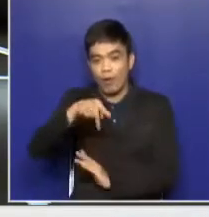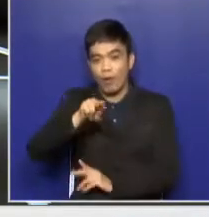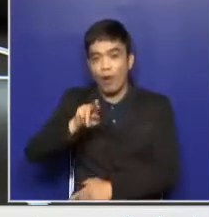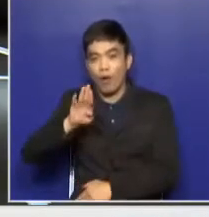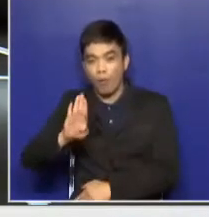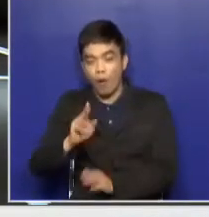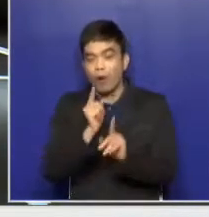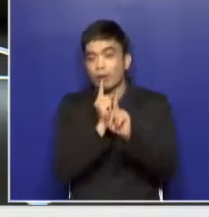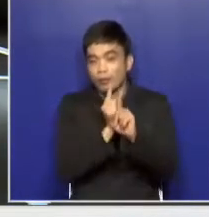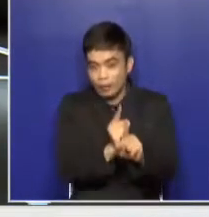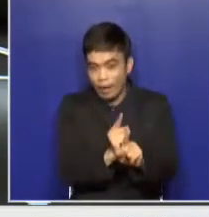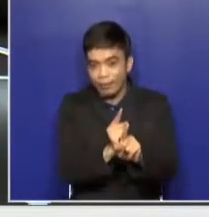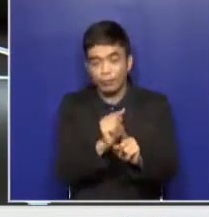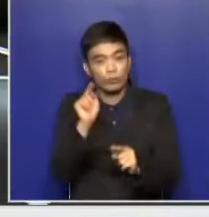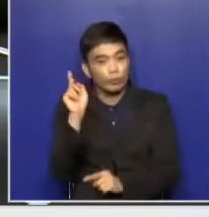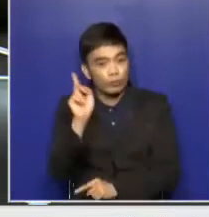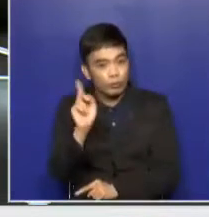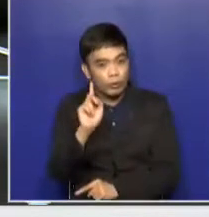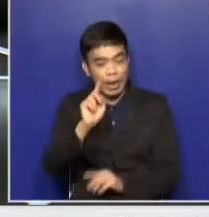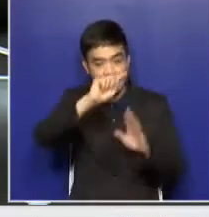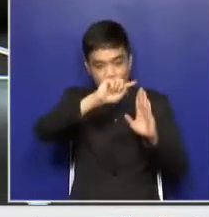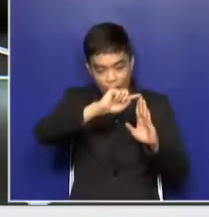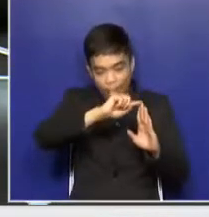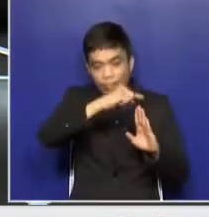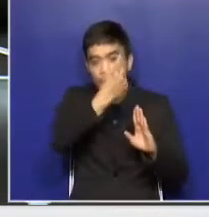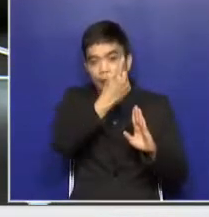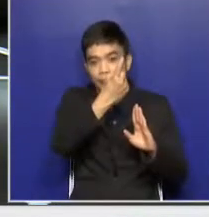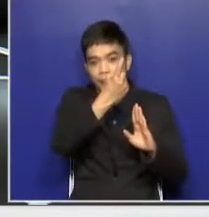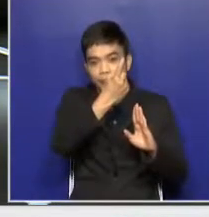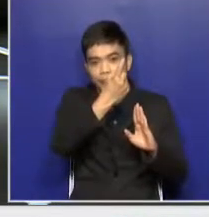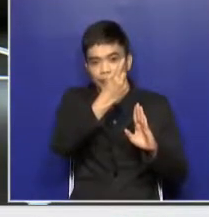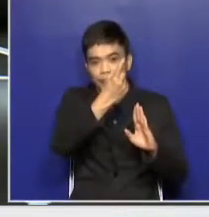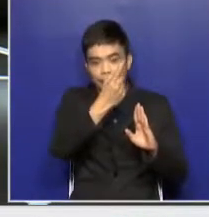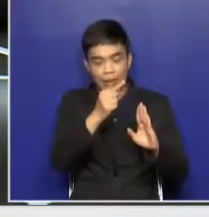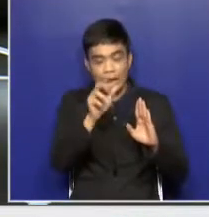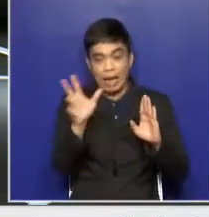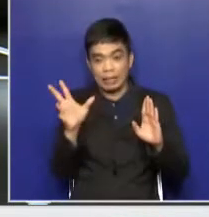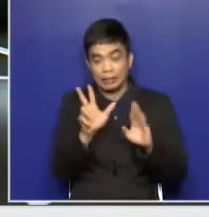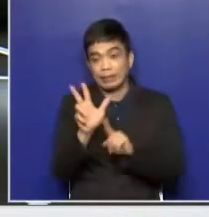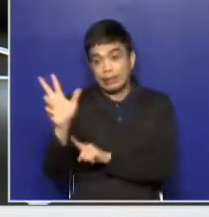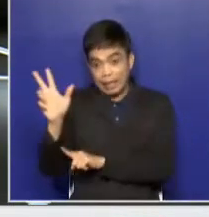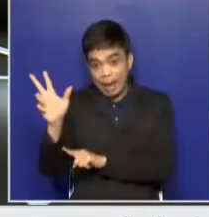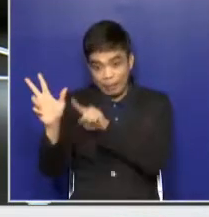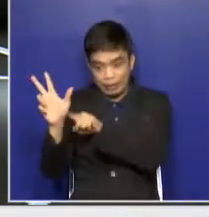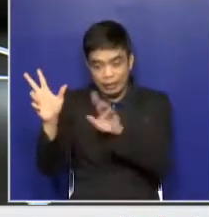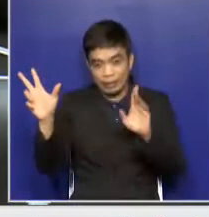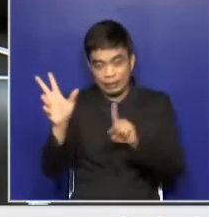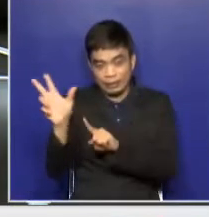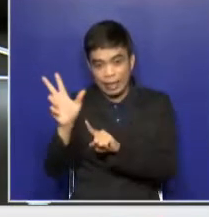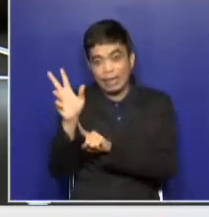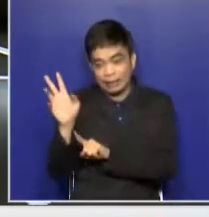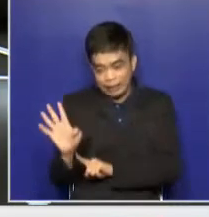าในระยะแรกเริ่มนะครับมิให้นำส่วนที่3ที่ผมกล่าวมาแล้วส่วนที่